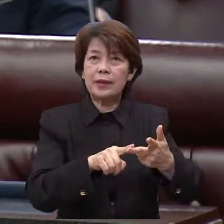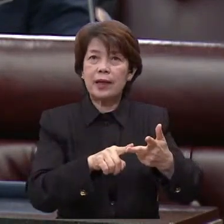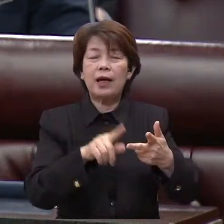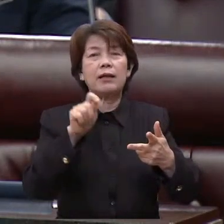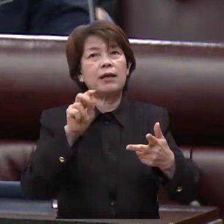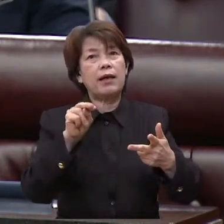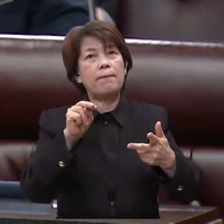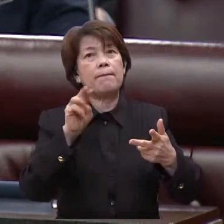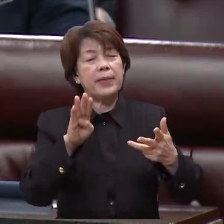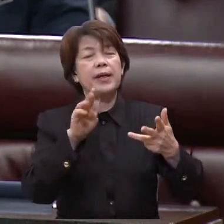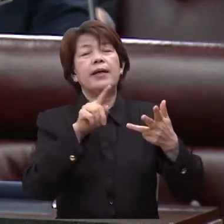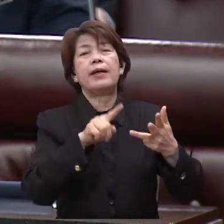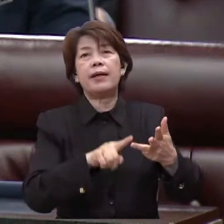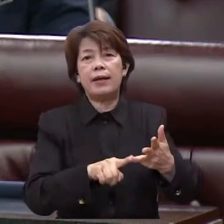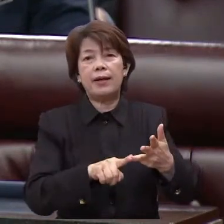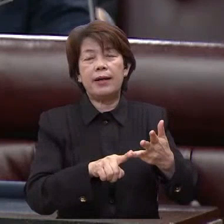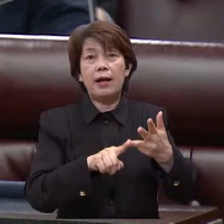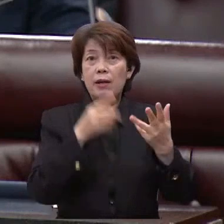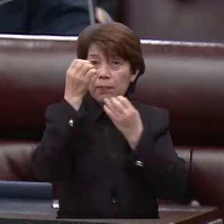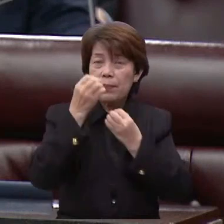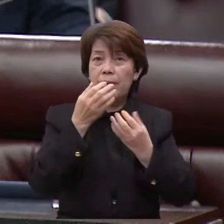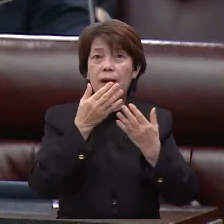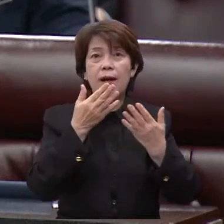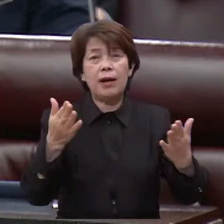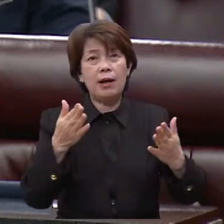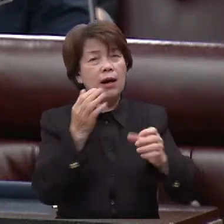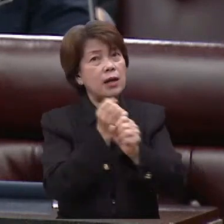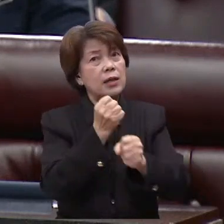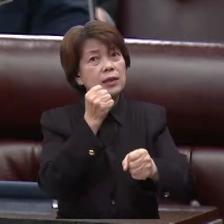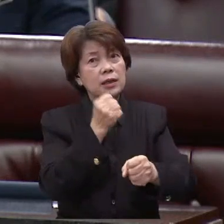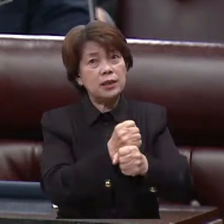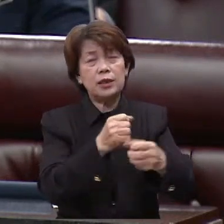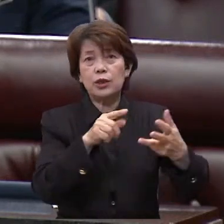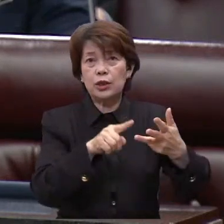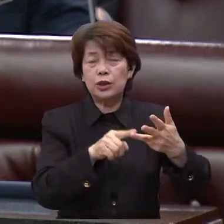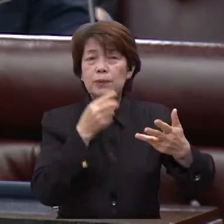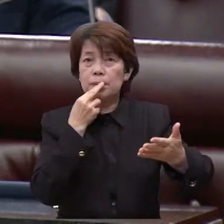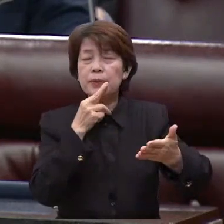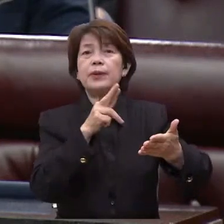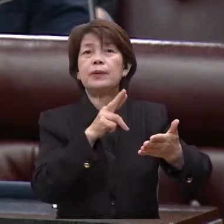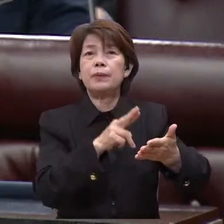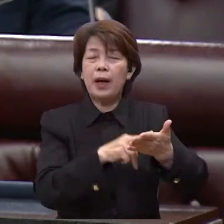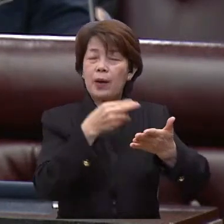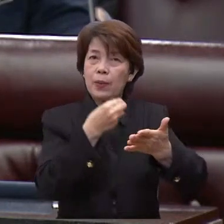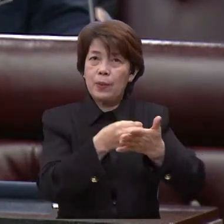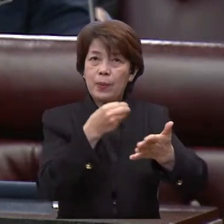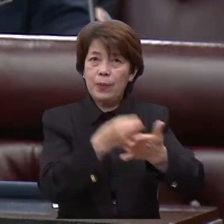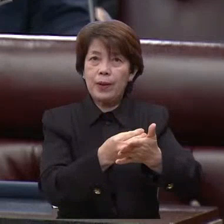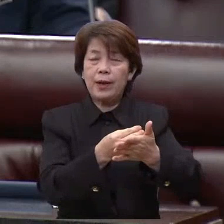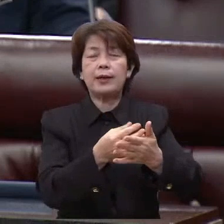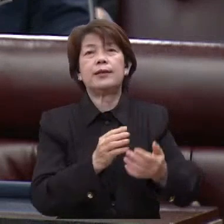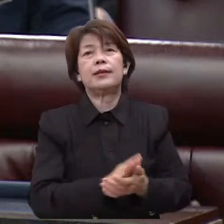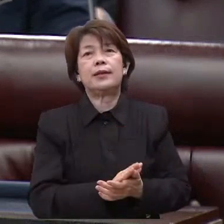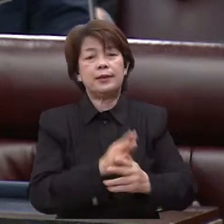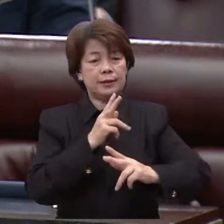keempat maklumat pekerjaan merangkumi data daripada kumpulan uang simpanan pekerja kita